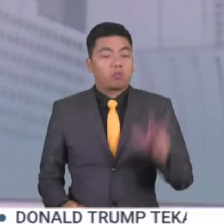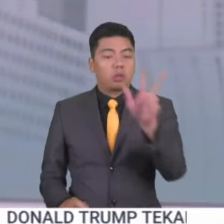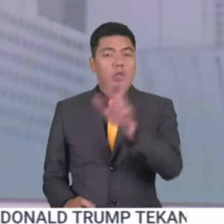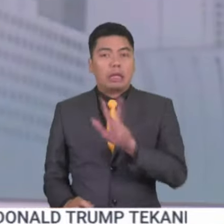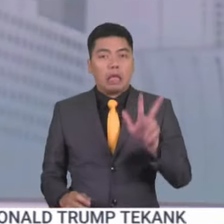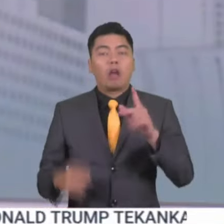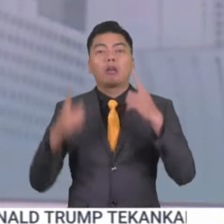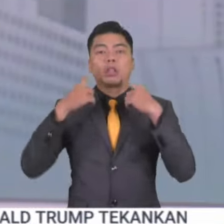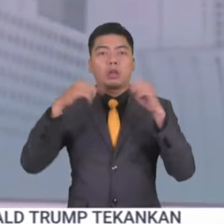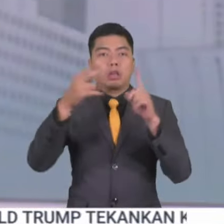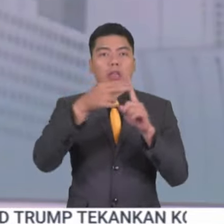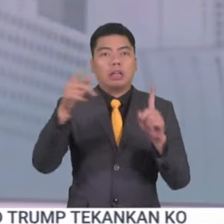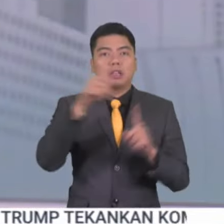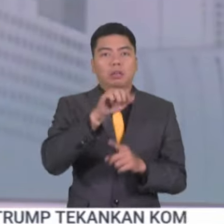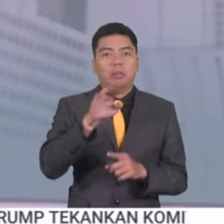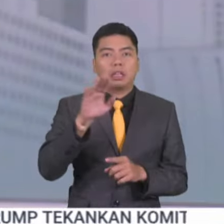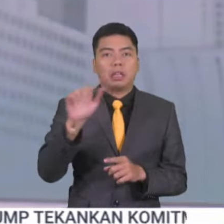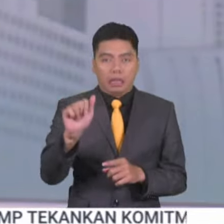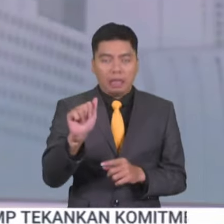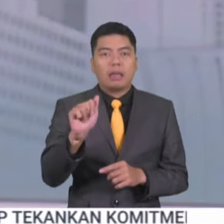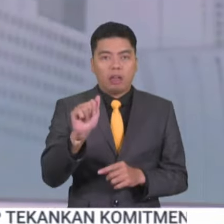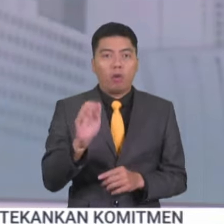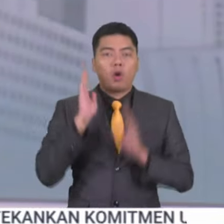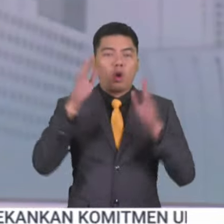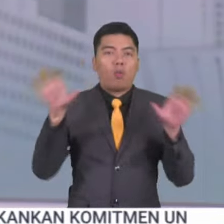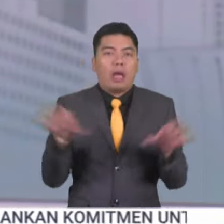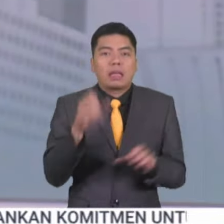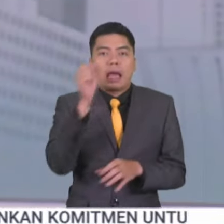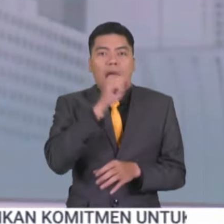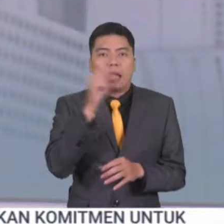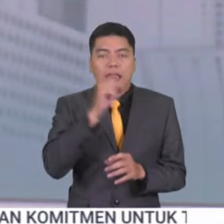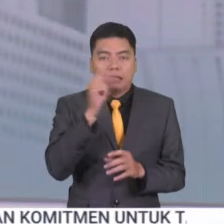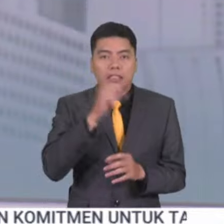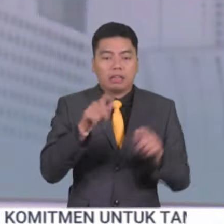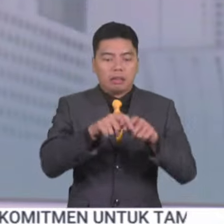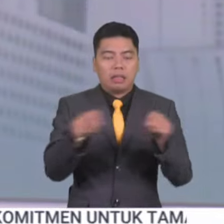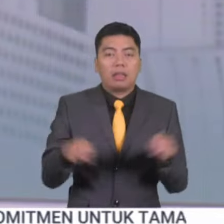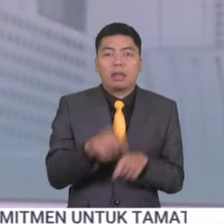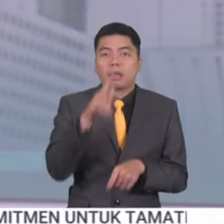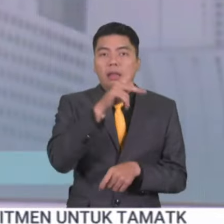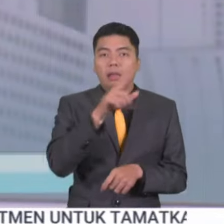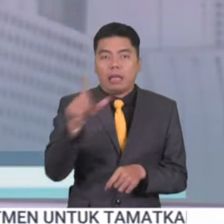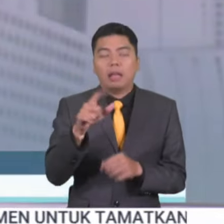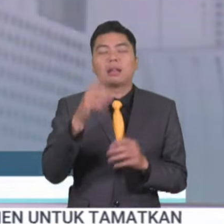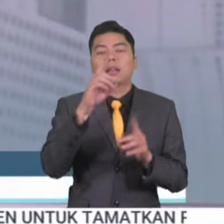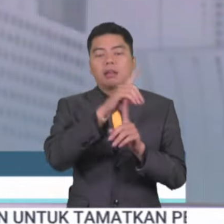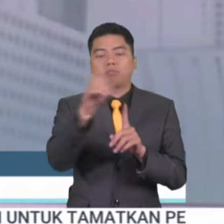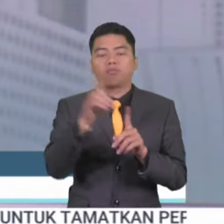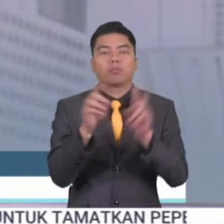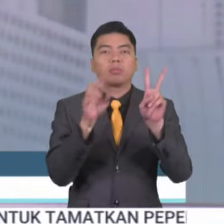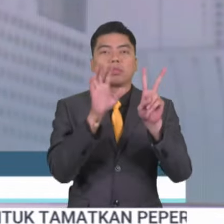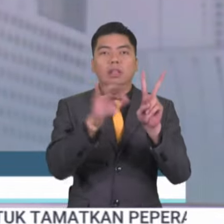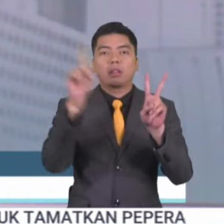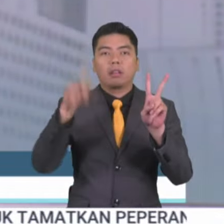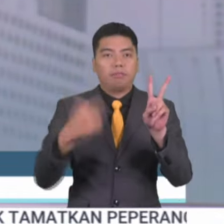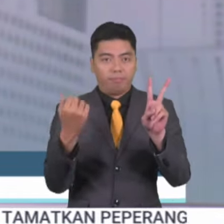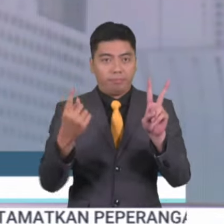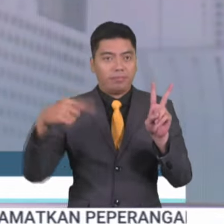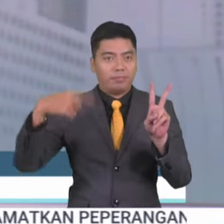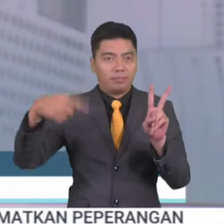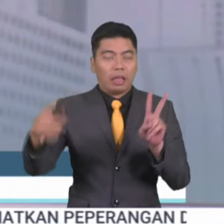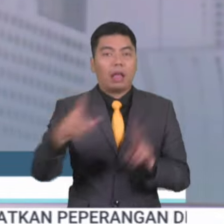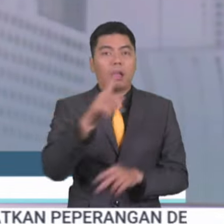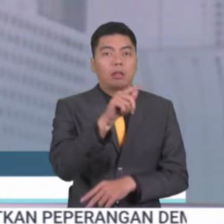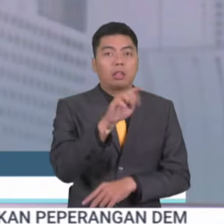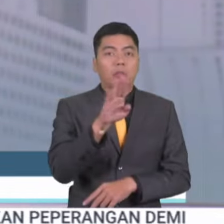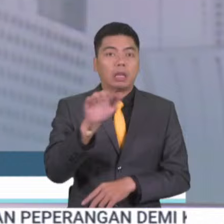Trio popular Indonesia TBA teruja bakal mengadakan konsert sulungnya di ZEP Kuala Lumpur pada 29 November ini.